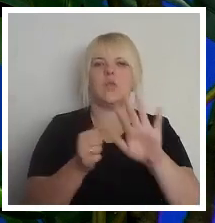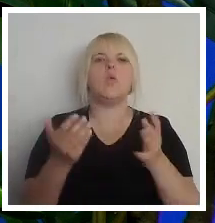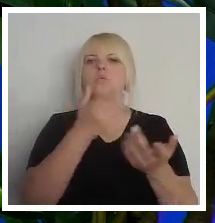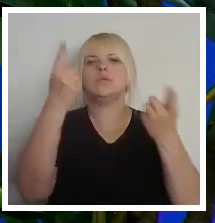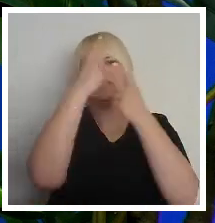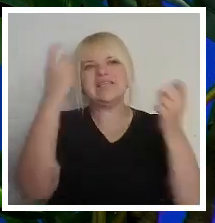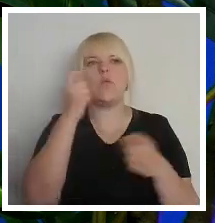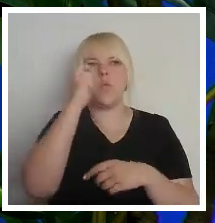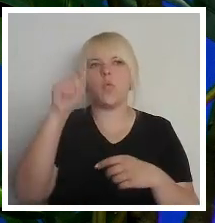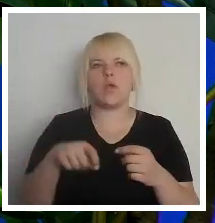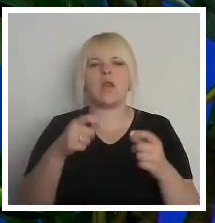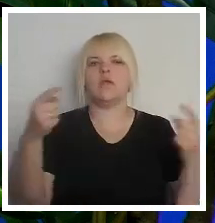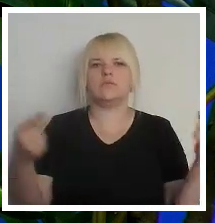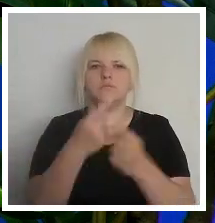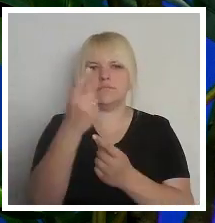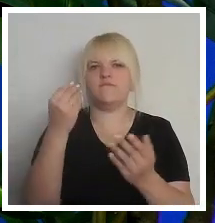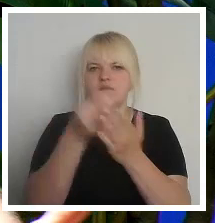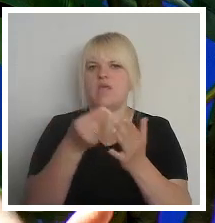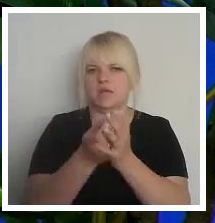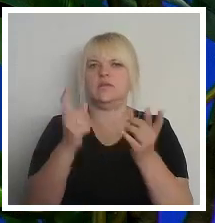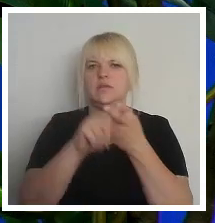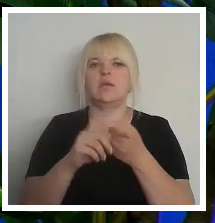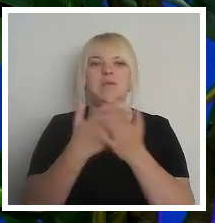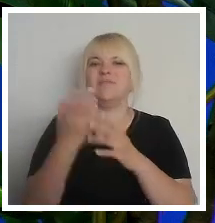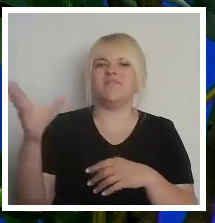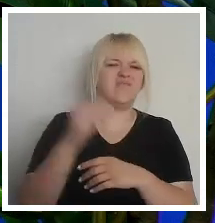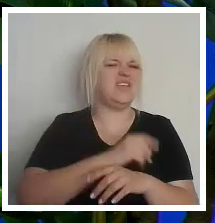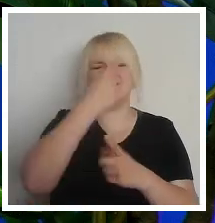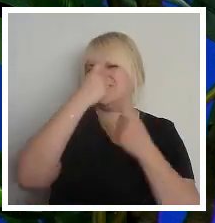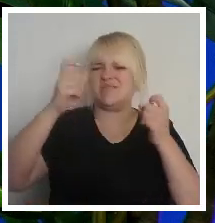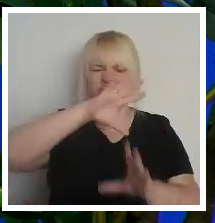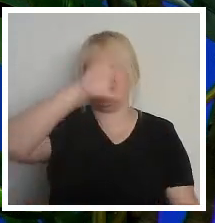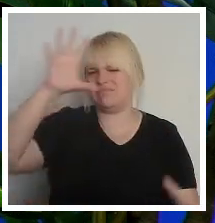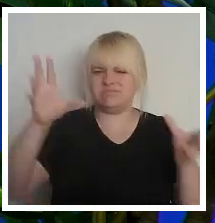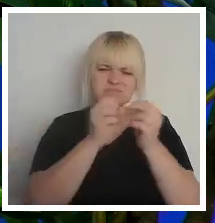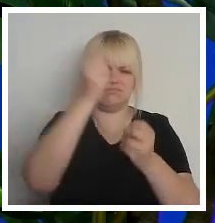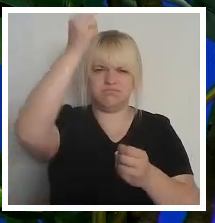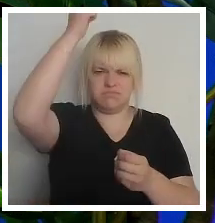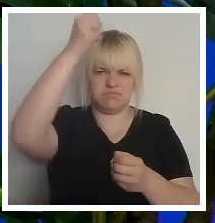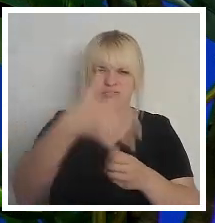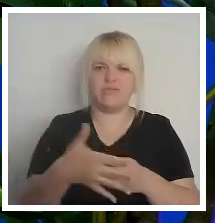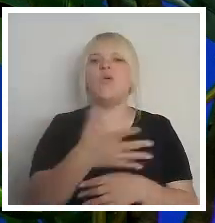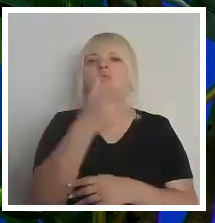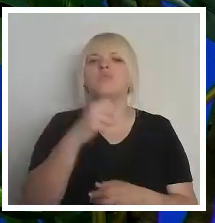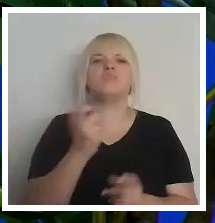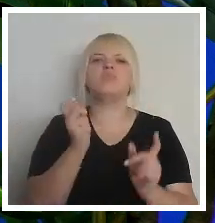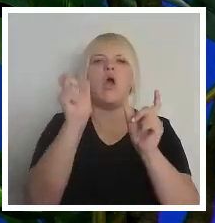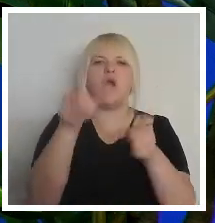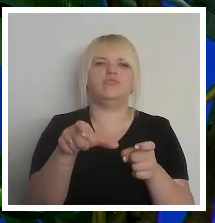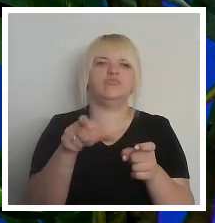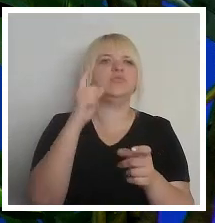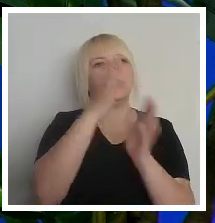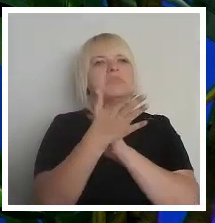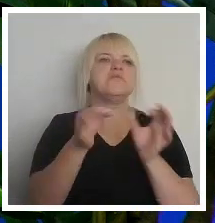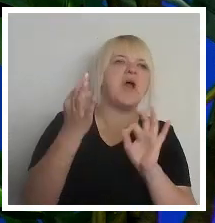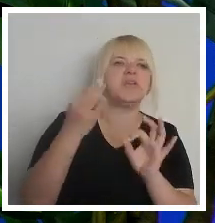mēs piešķiram vērtību. Ja mēs liekam iekšā visu un ļaujam, teiksim, jums pašiem izsecināt, izrediģēt